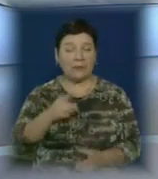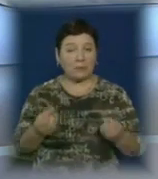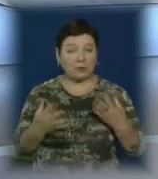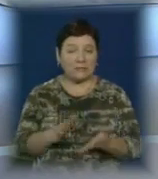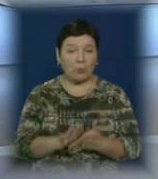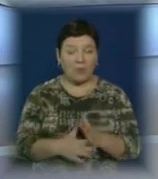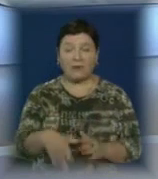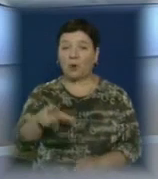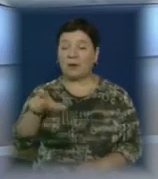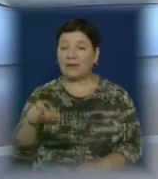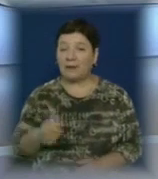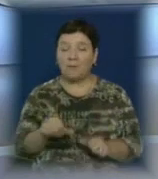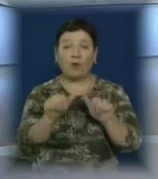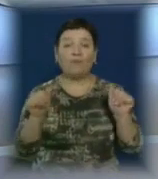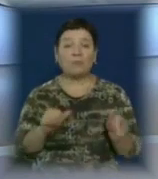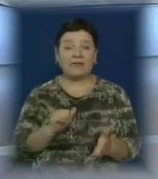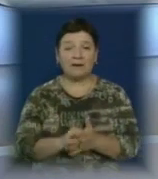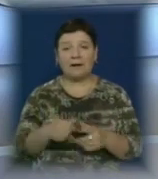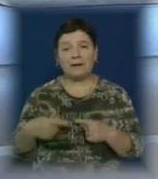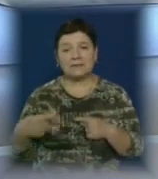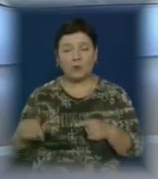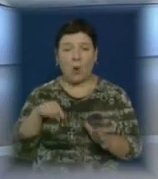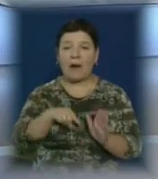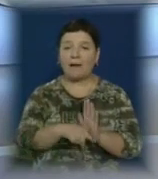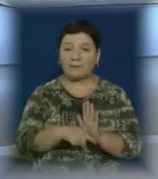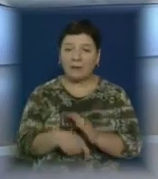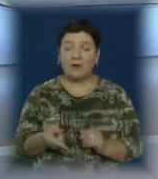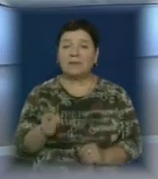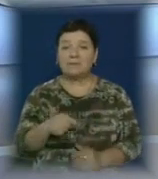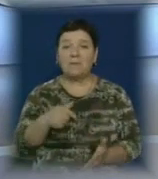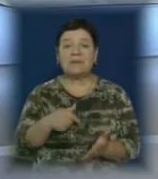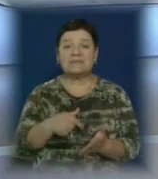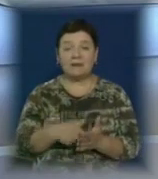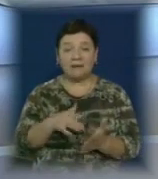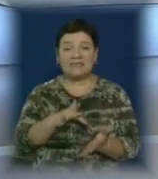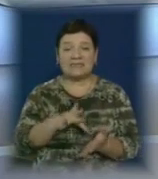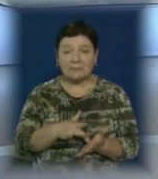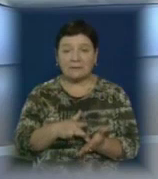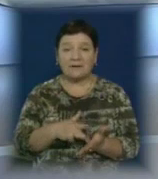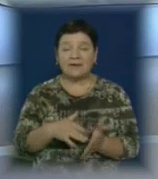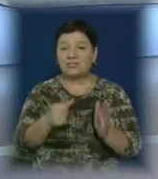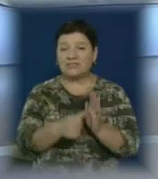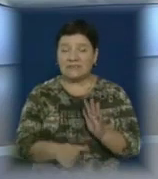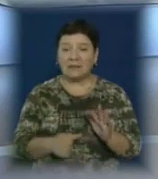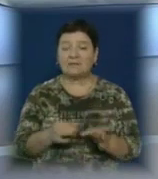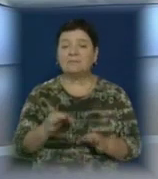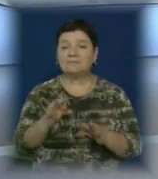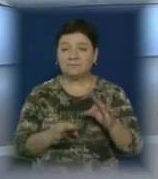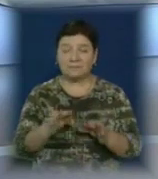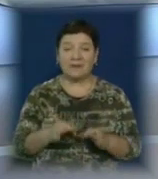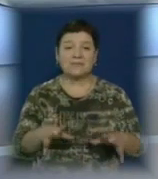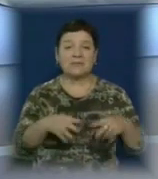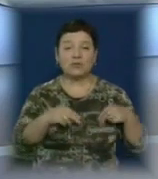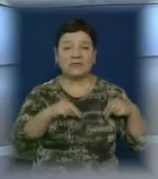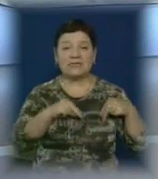умови громадянам при оформленні документів різного характеру. Наразі міський центр надає 60 адміністративних послуг та співпрацює